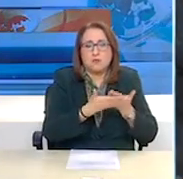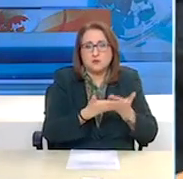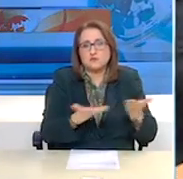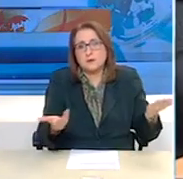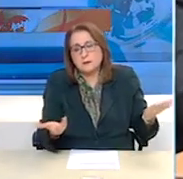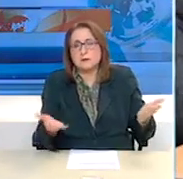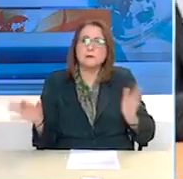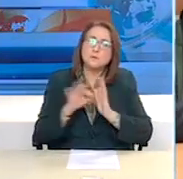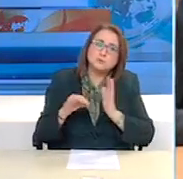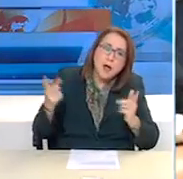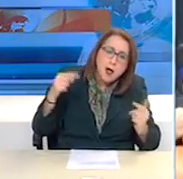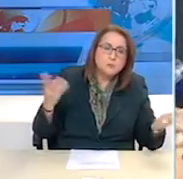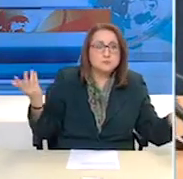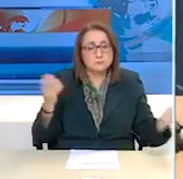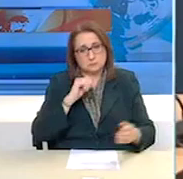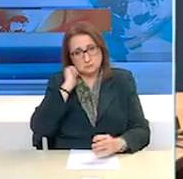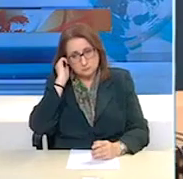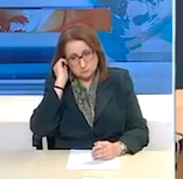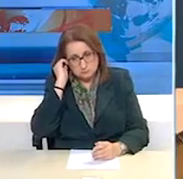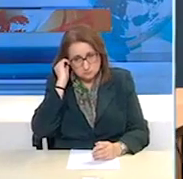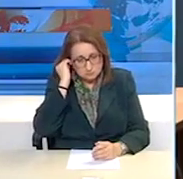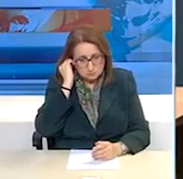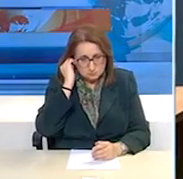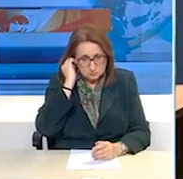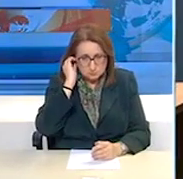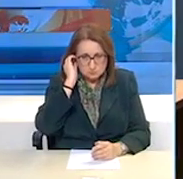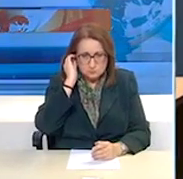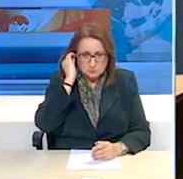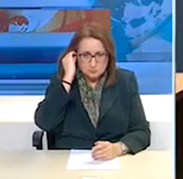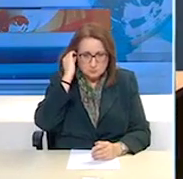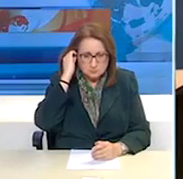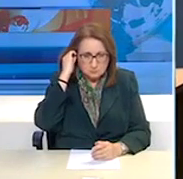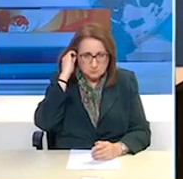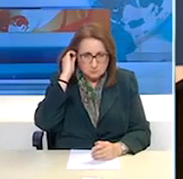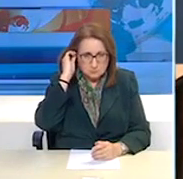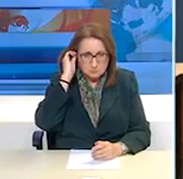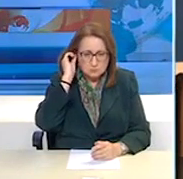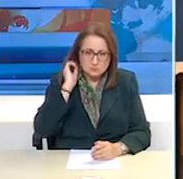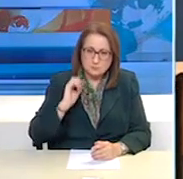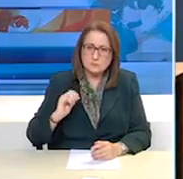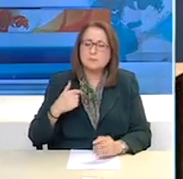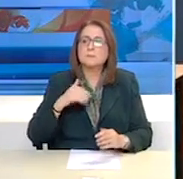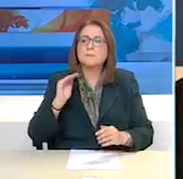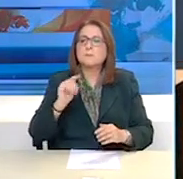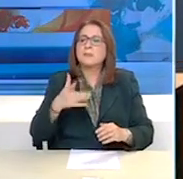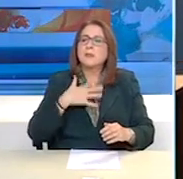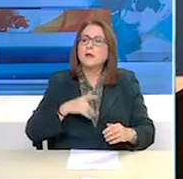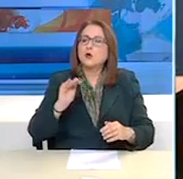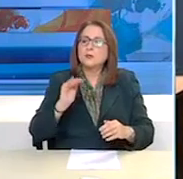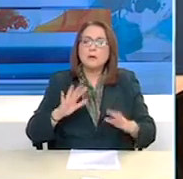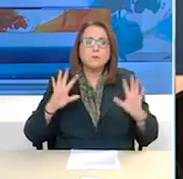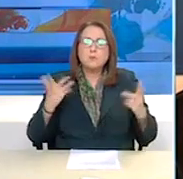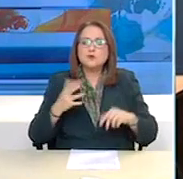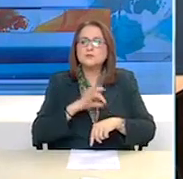Τελευταία ερώτηση από την κυρία Χαραλαμπάκου για τον τηλεοπτικό σταθμό Αντένα. Κύριε Τσιόδρα, πόσοι ασθενείς νοσηλεύονται σε απλές κλίνες σε όλη τη χώρα?